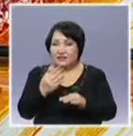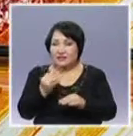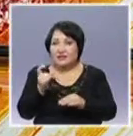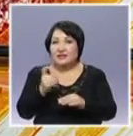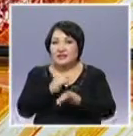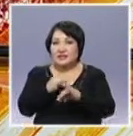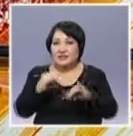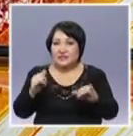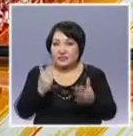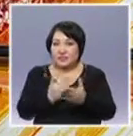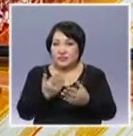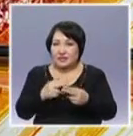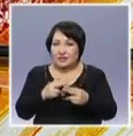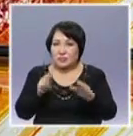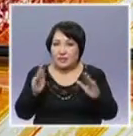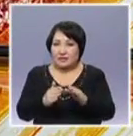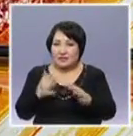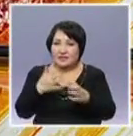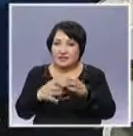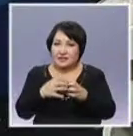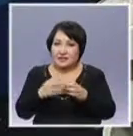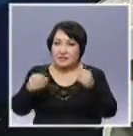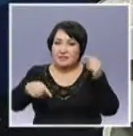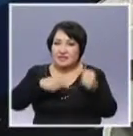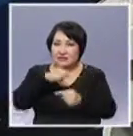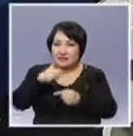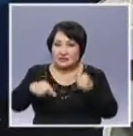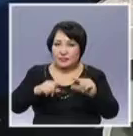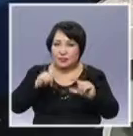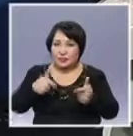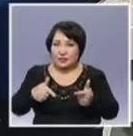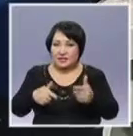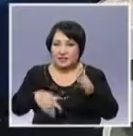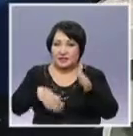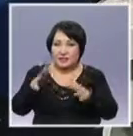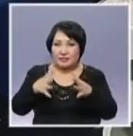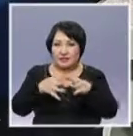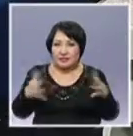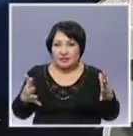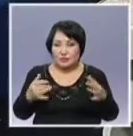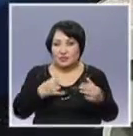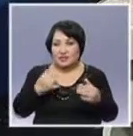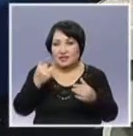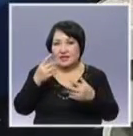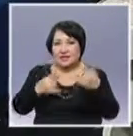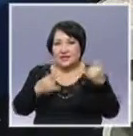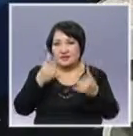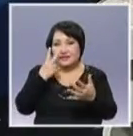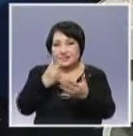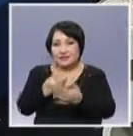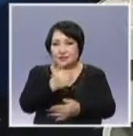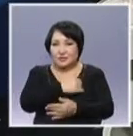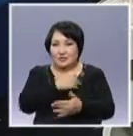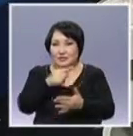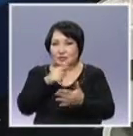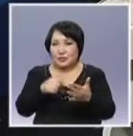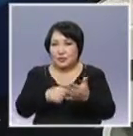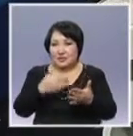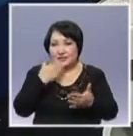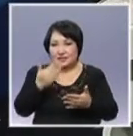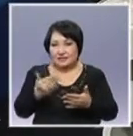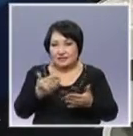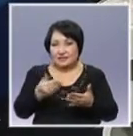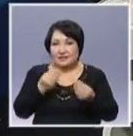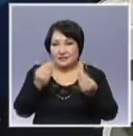и средний бизнес поступление преобладает. Ирдан Толдаганович, у нас телезритель хочет задать вопрос. Да, давайте дадим возможность